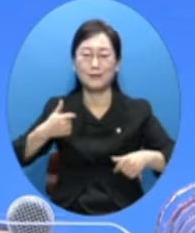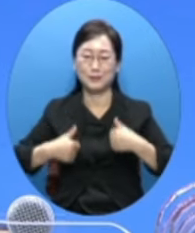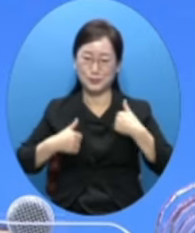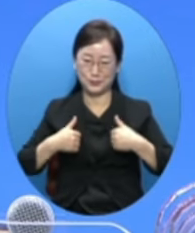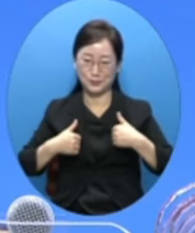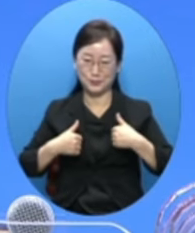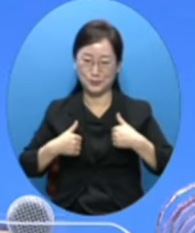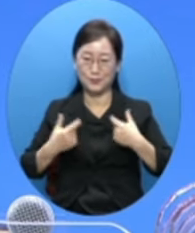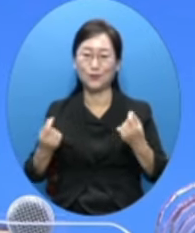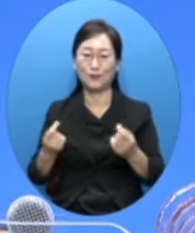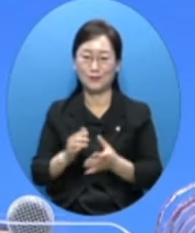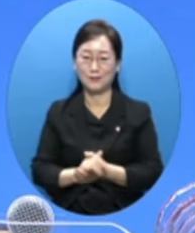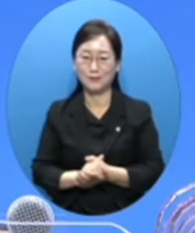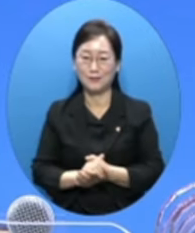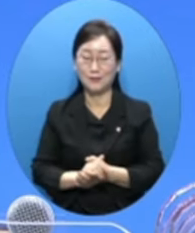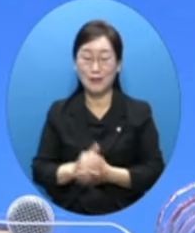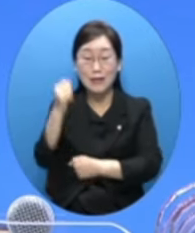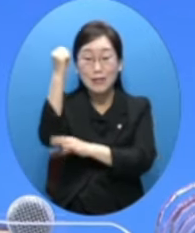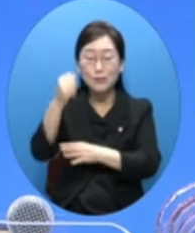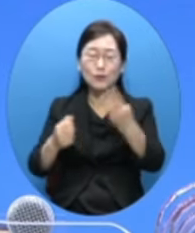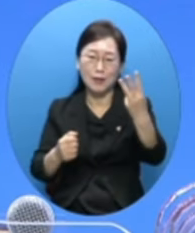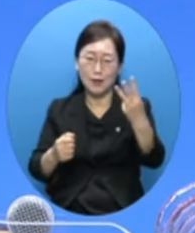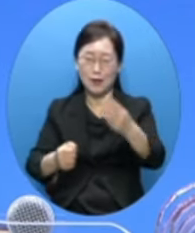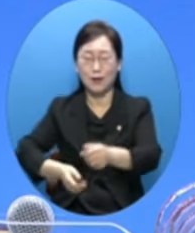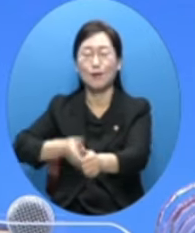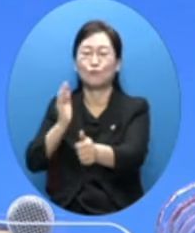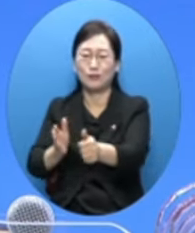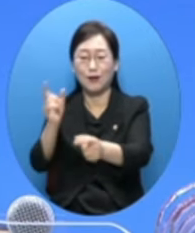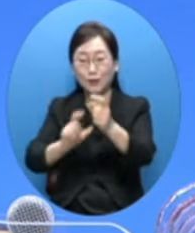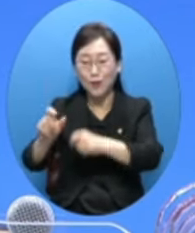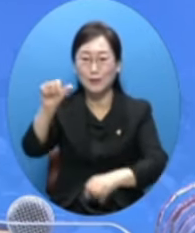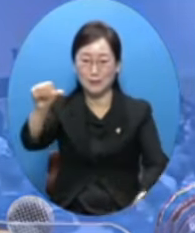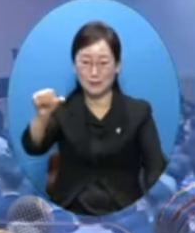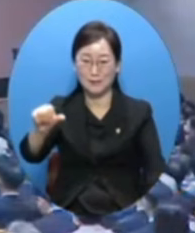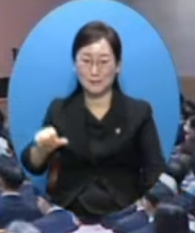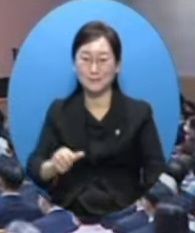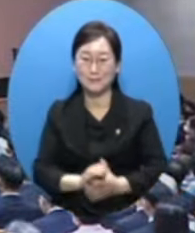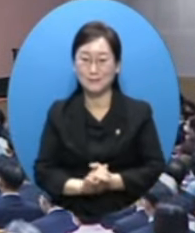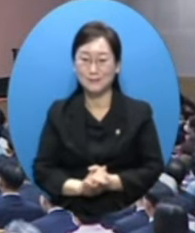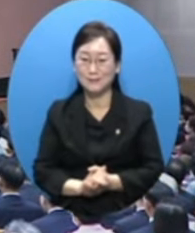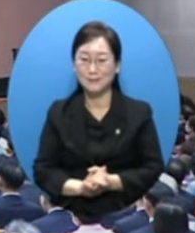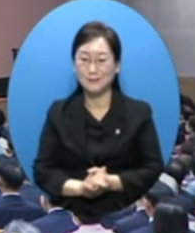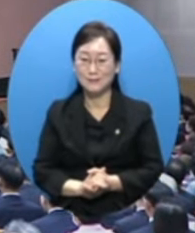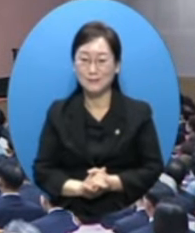것입니다. 기본 3명, 권장사항 5명입니다.